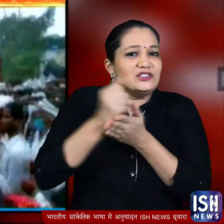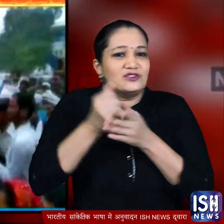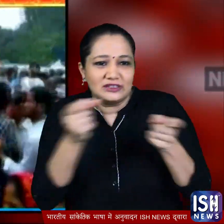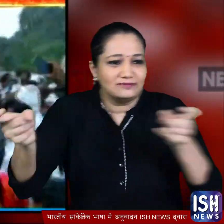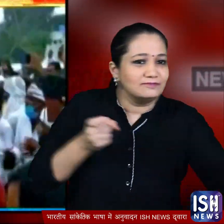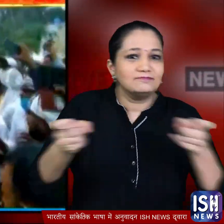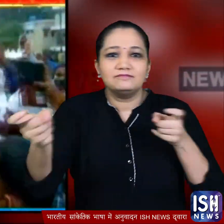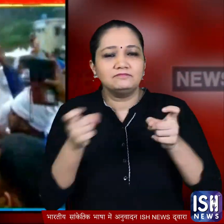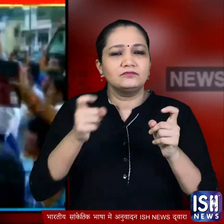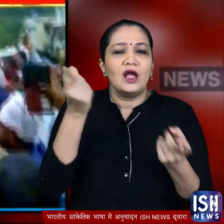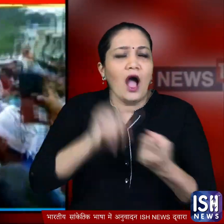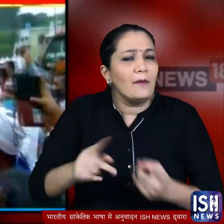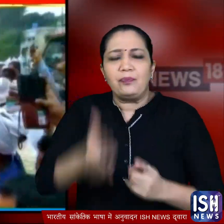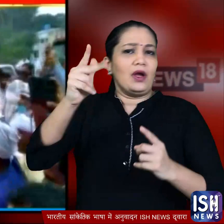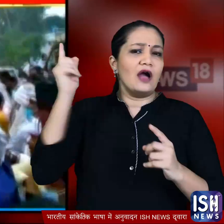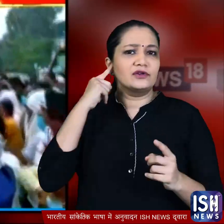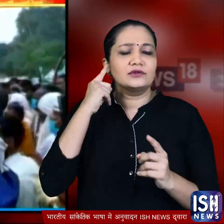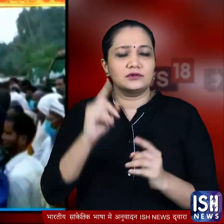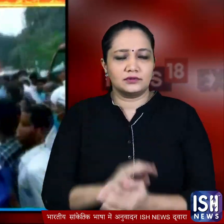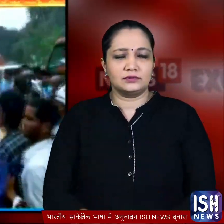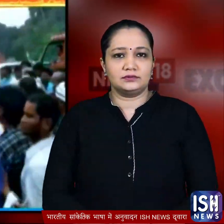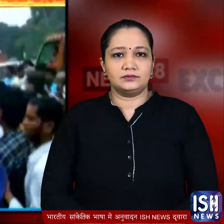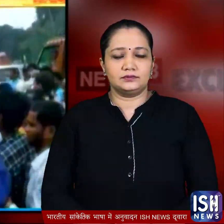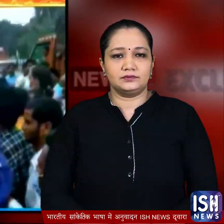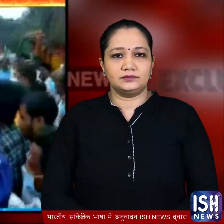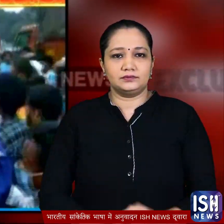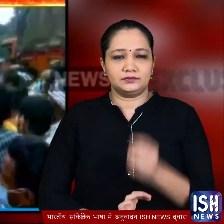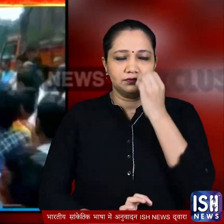कोशिश करते रहे, लेकिन तभी अचानक गोली चलने की आवाज सुनाई दी।